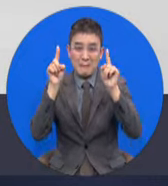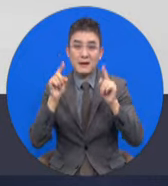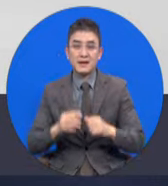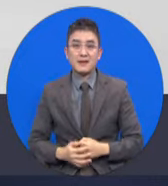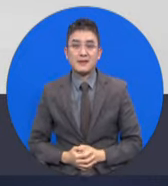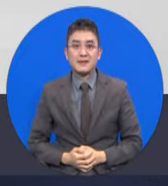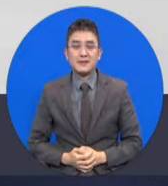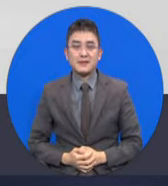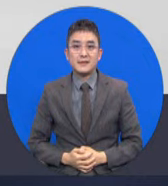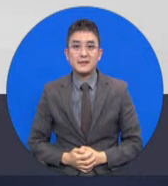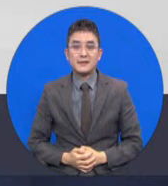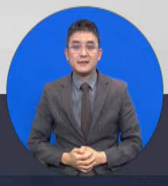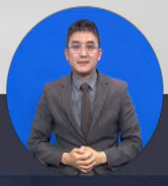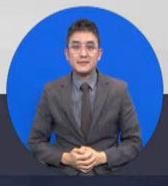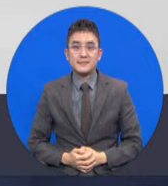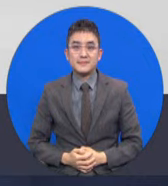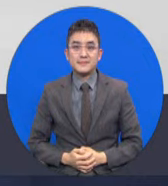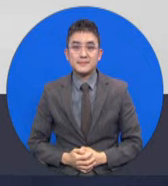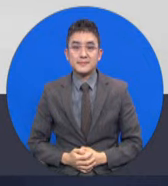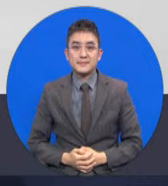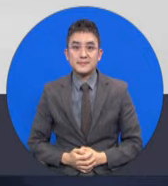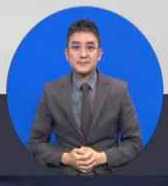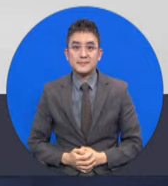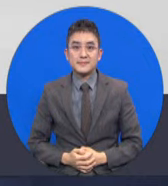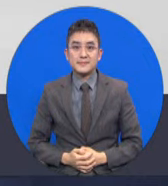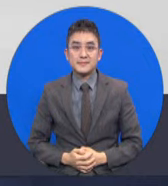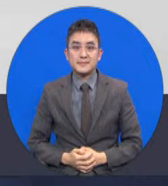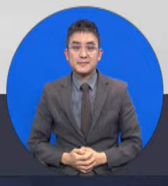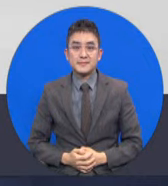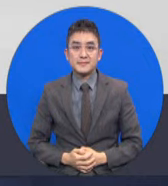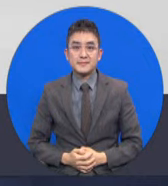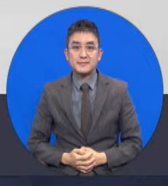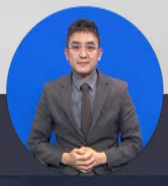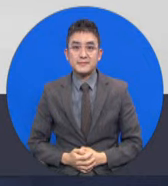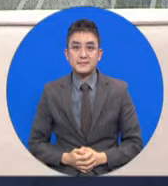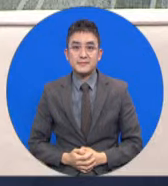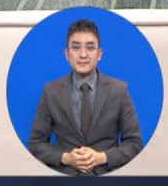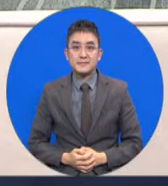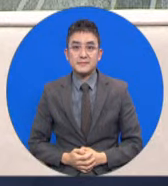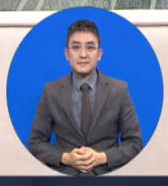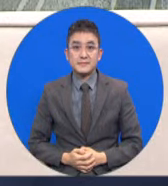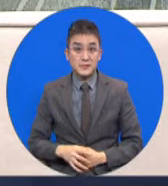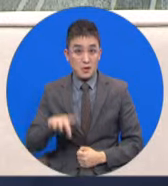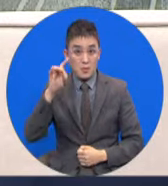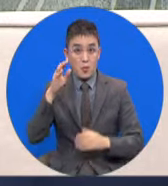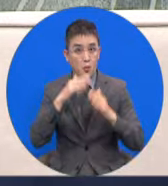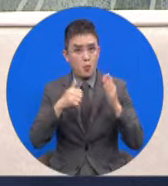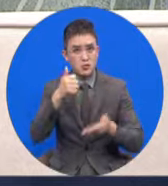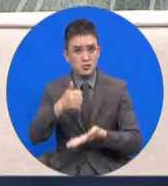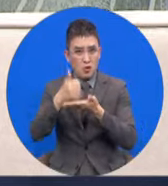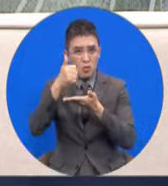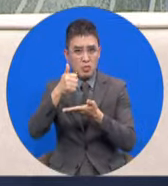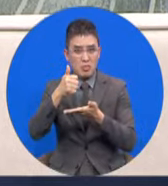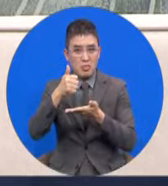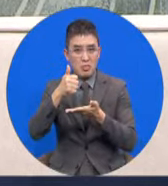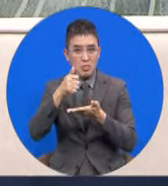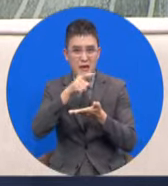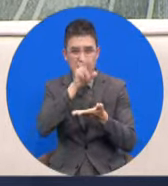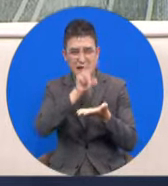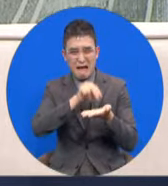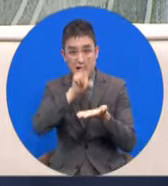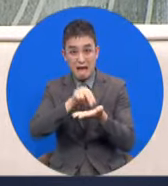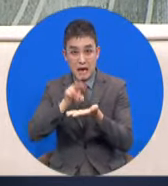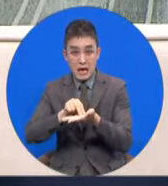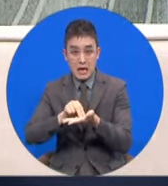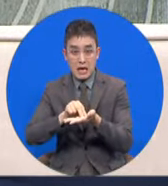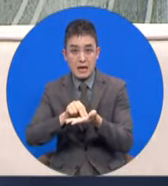김영주 의원님. 네. 아마 초창기는 공천의 파동 이런 것들이 있어서